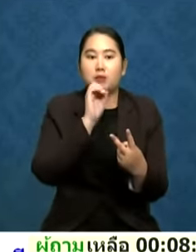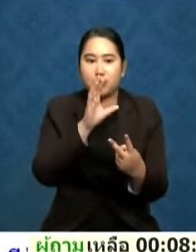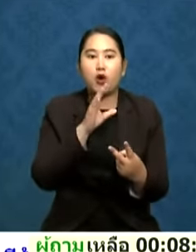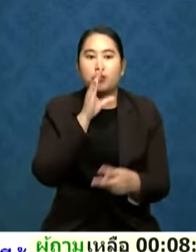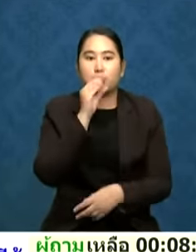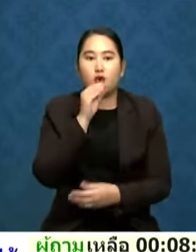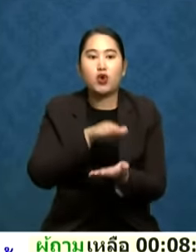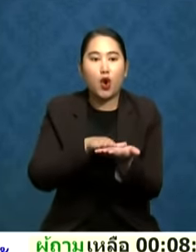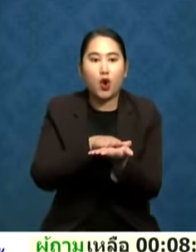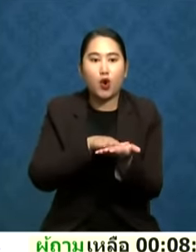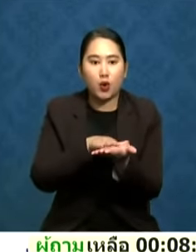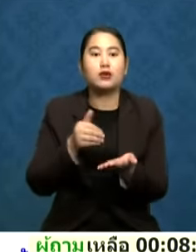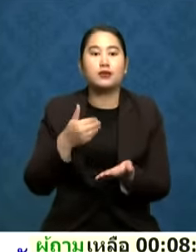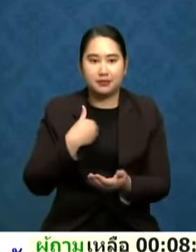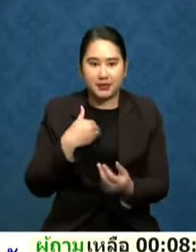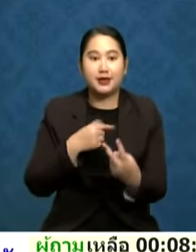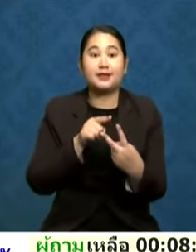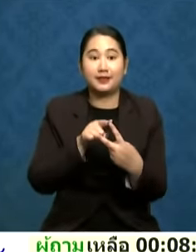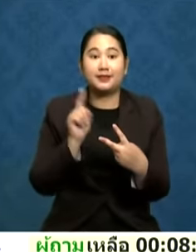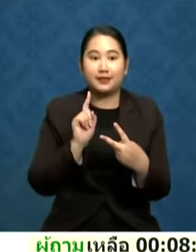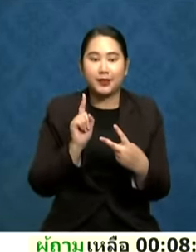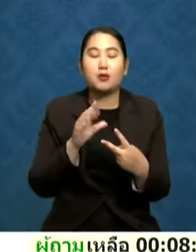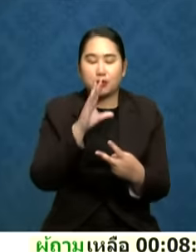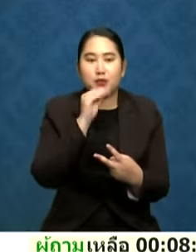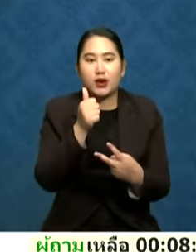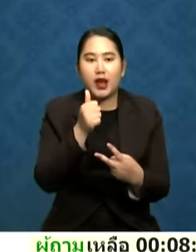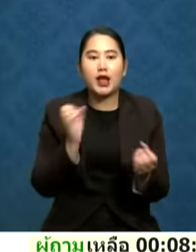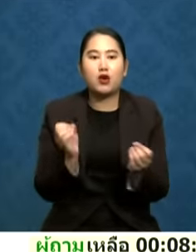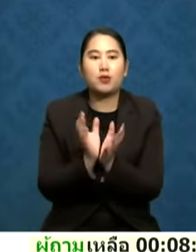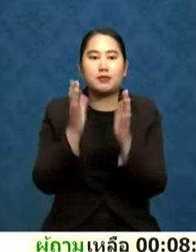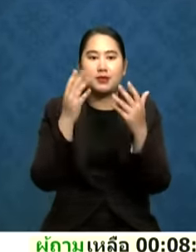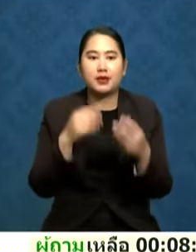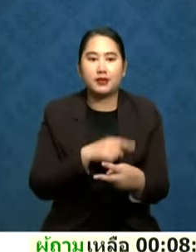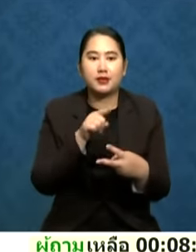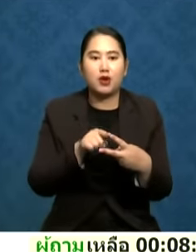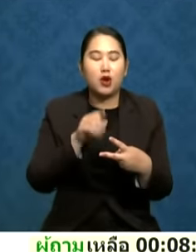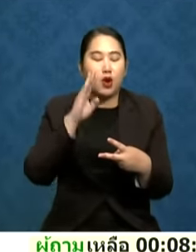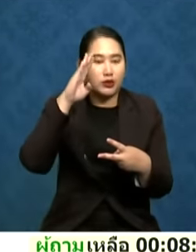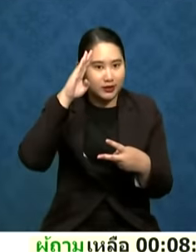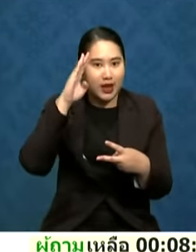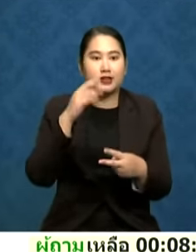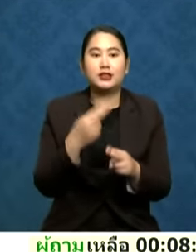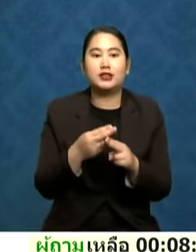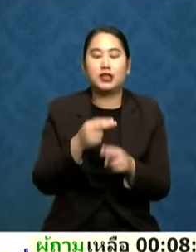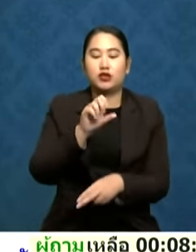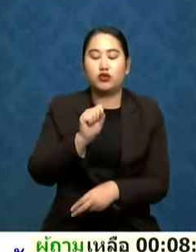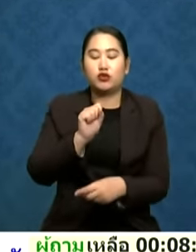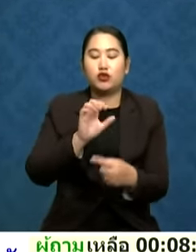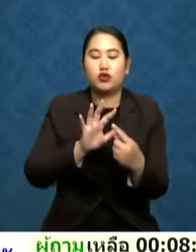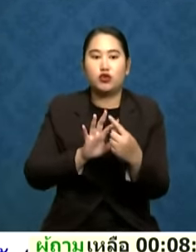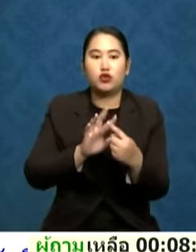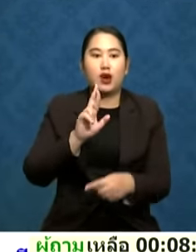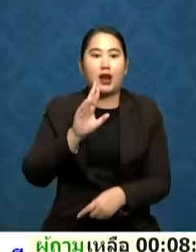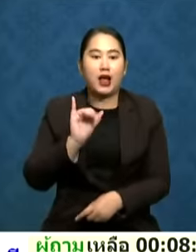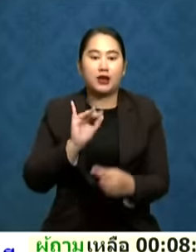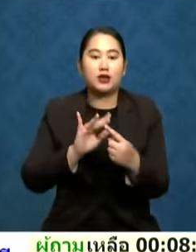ขึ้ในเหตุกณตากใบคนแรกไม่เสยหายอะไรนะครับ คือผลเอกสุระยทธจุรณนนะครับขอโทษเมื่อ